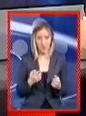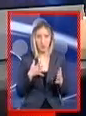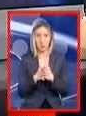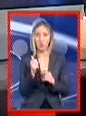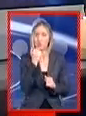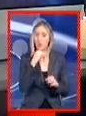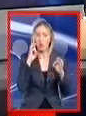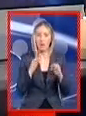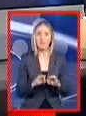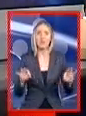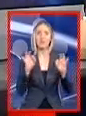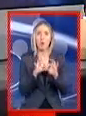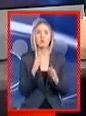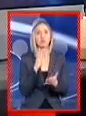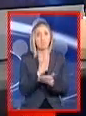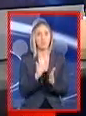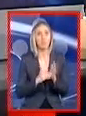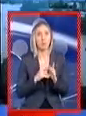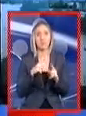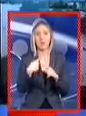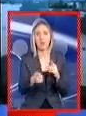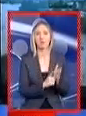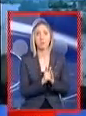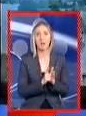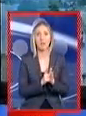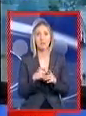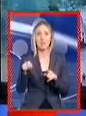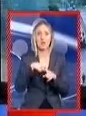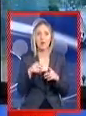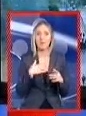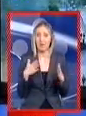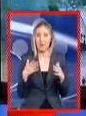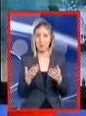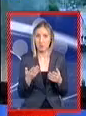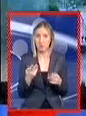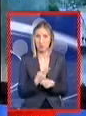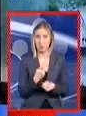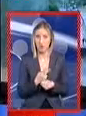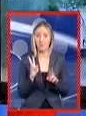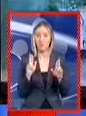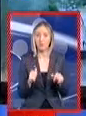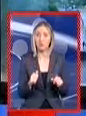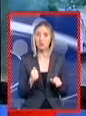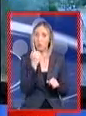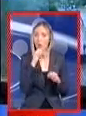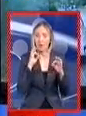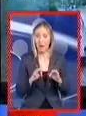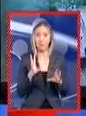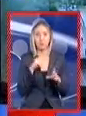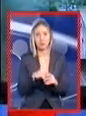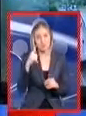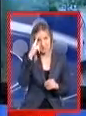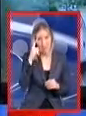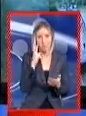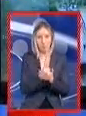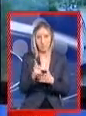konkretne projekte koji će biti neophodni u narednom periodu da se renovira naša zemlja, moći da konkretno učestvuju, da znamo, idemo